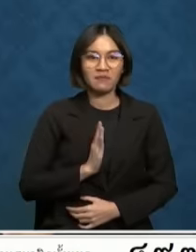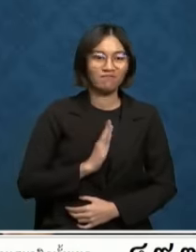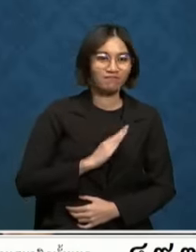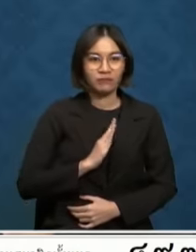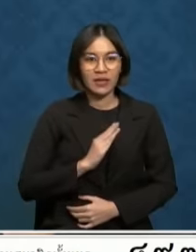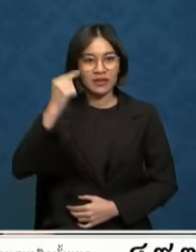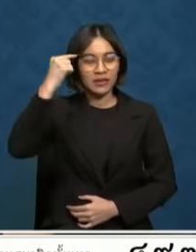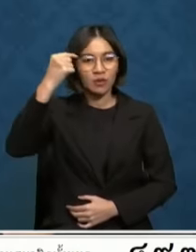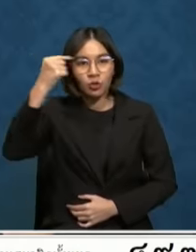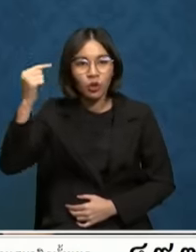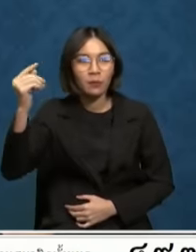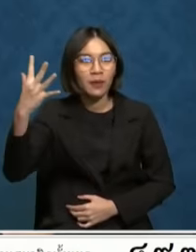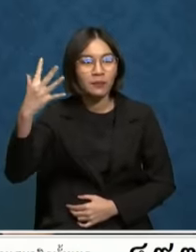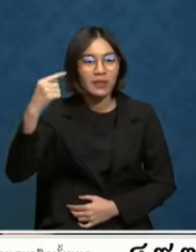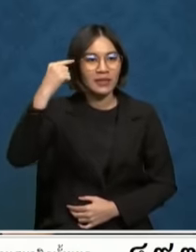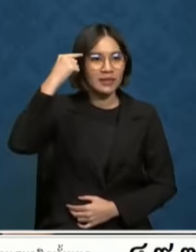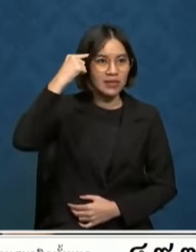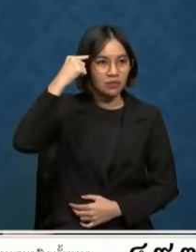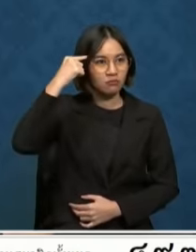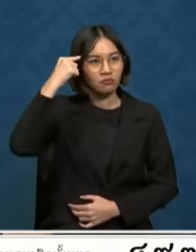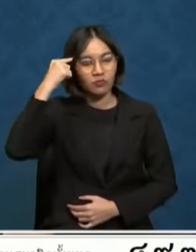อคติไม่มีมายาคติ